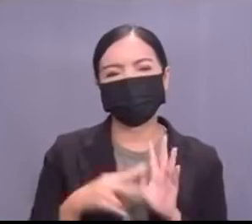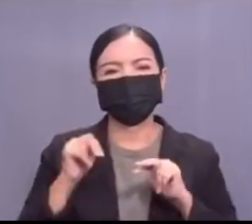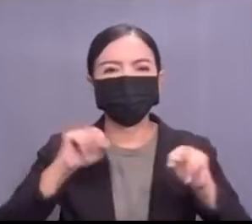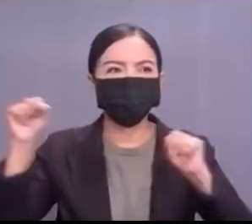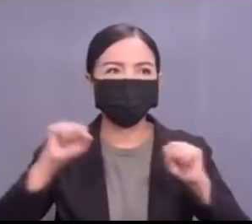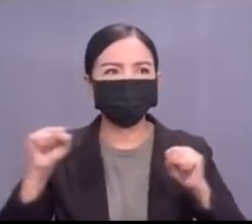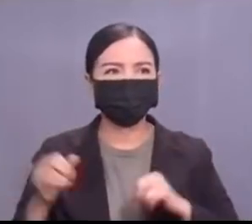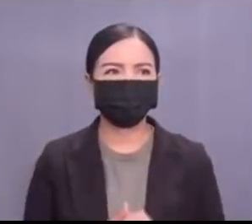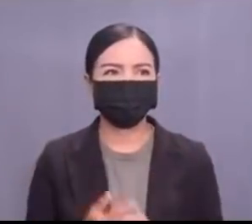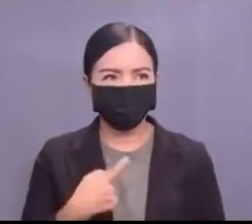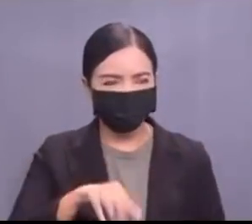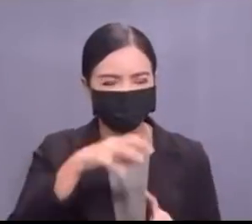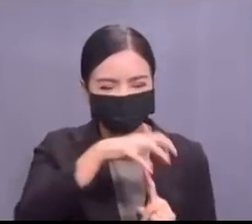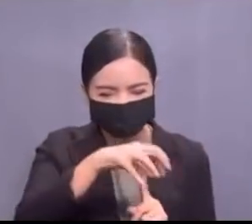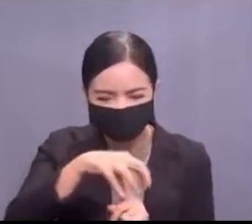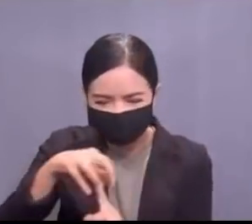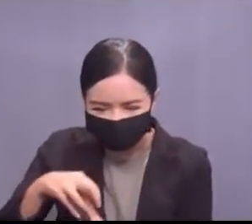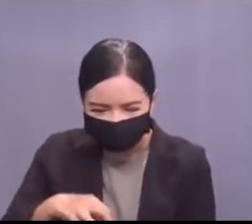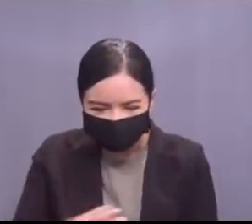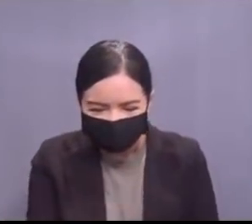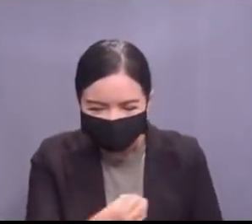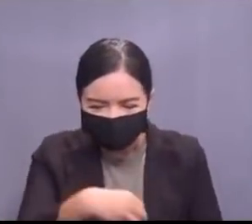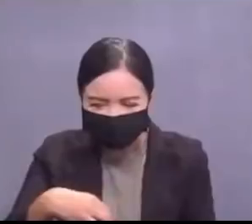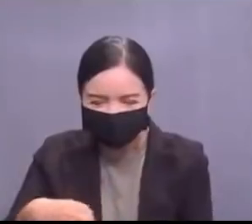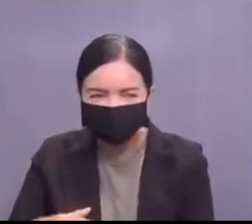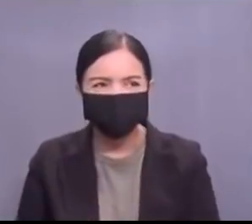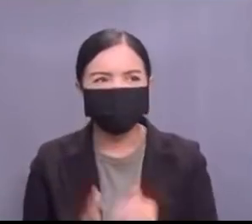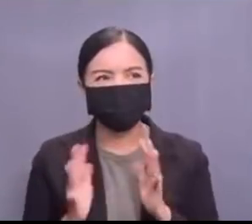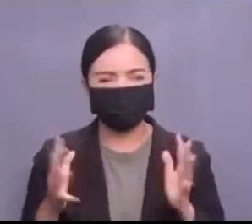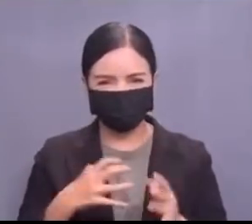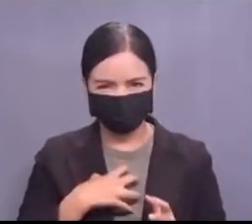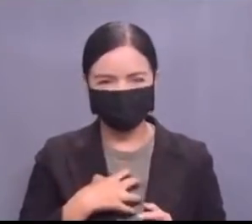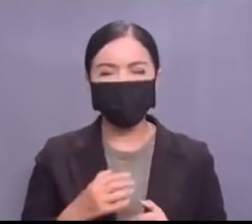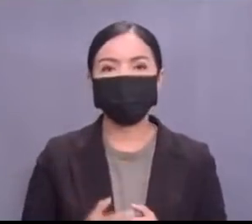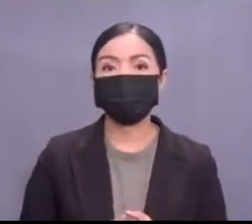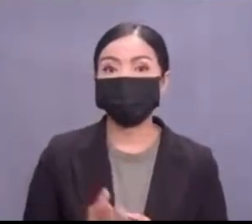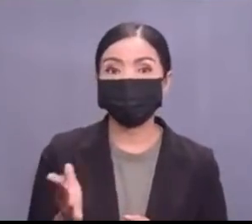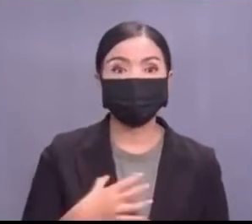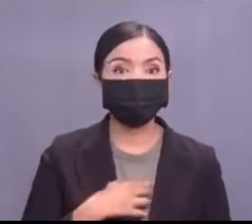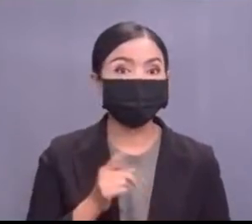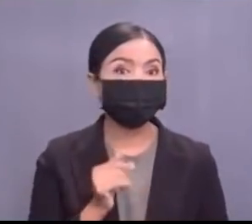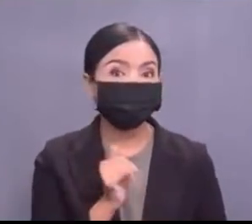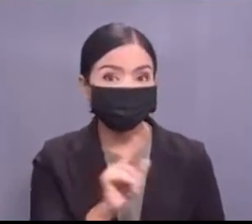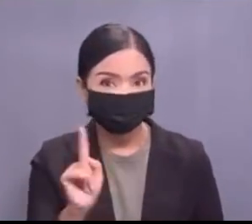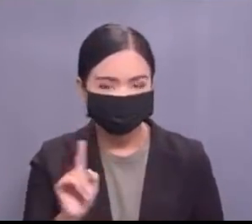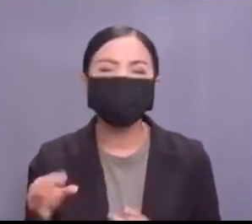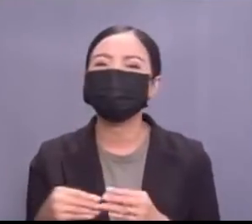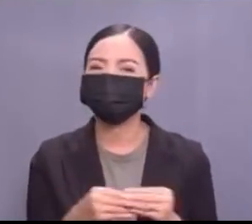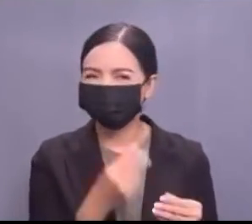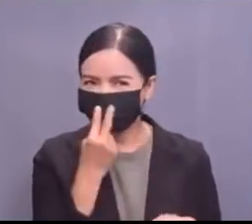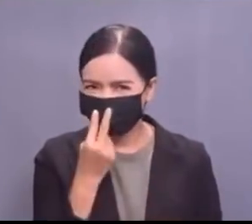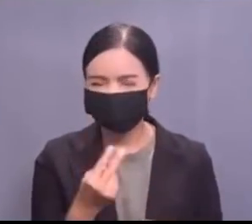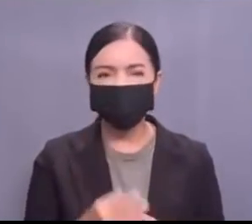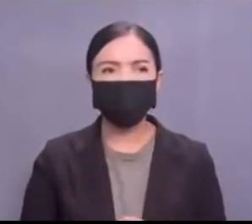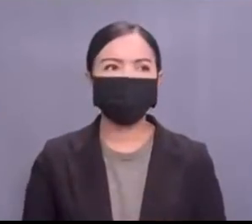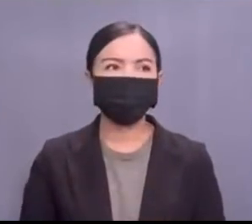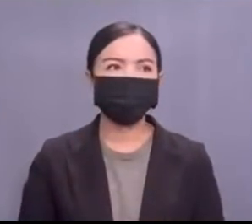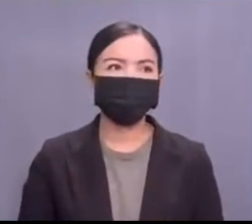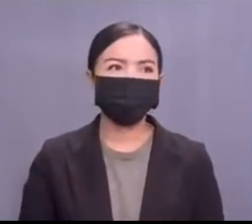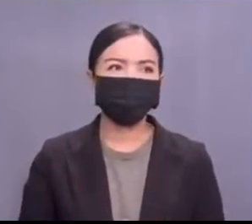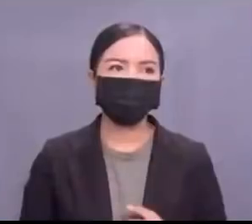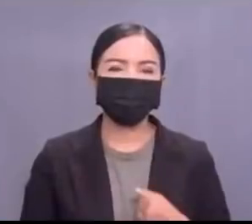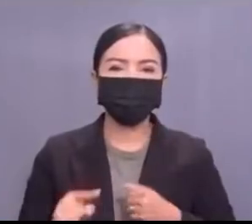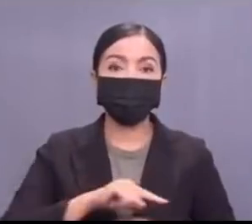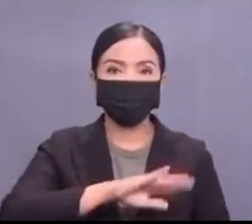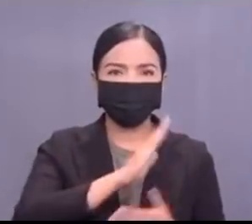ดิฉันว่าจะไปเก็บเห็ดไม่ได้ไปเที่ยวไหนช่วงนี้เห็ดออกเยอะนะคะคุณผู้ชมอยากไปที่ไหนพาไปดูดีกว่าว่ า ปรากฏการณ์วัน